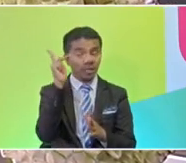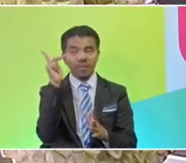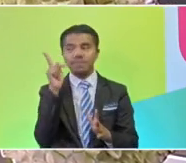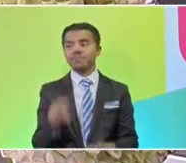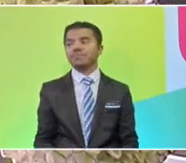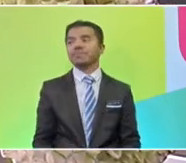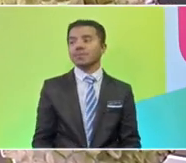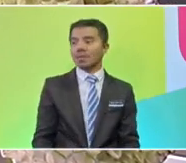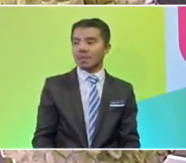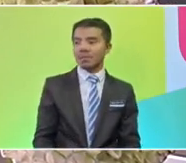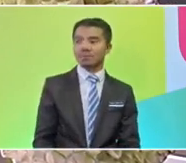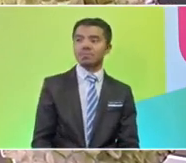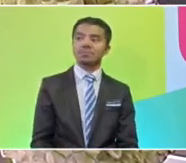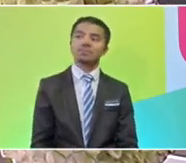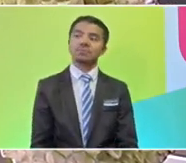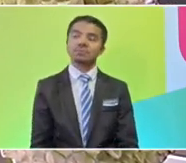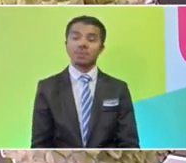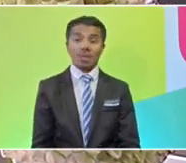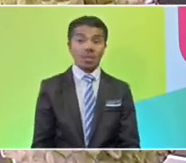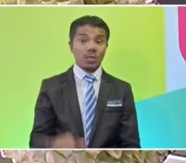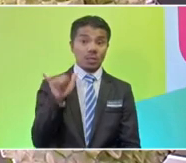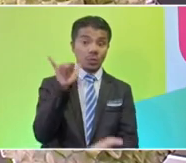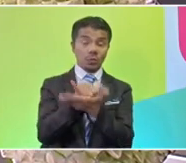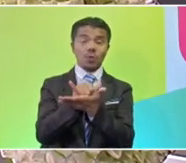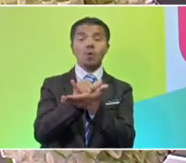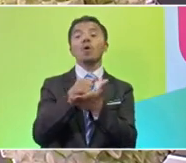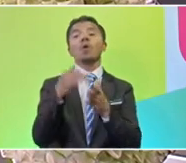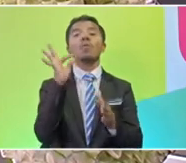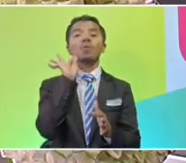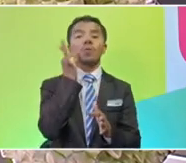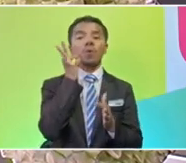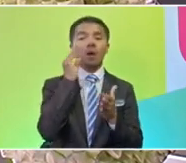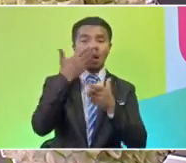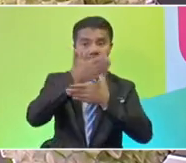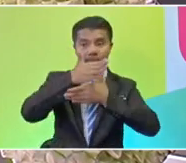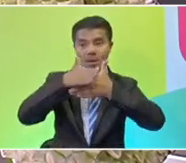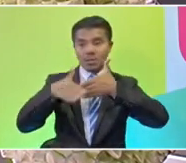buah mangga mangga Tengah